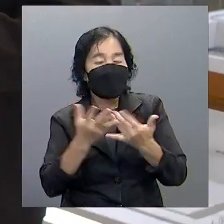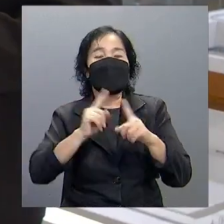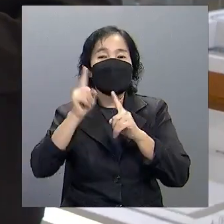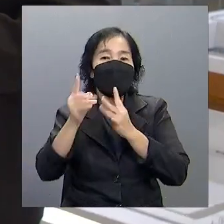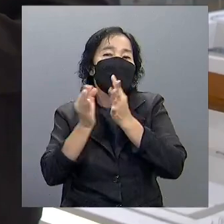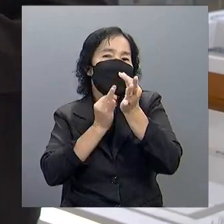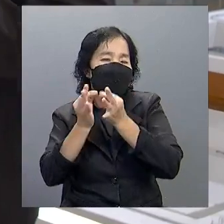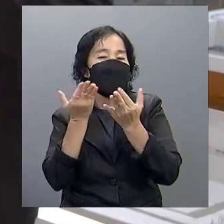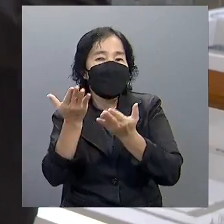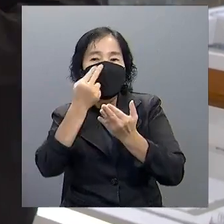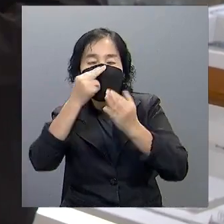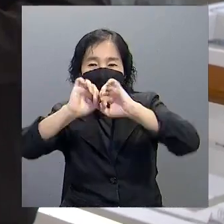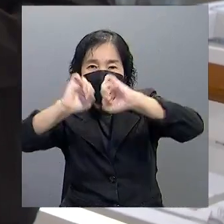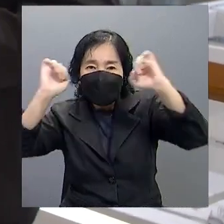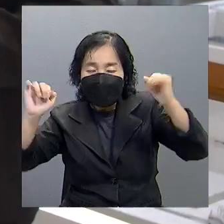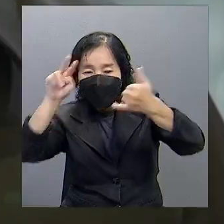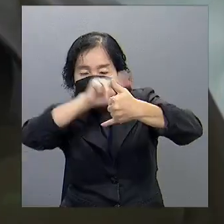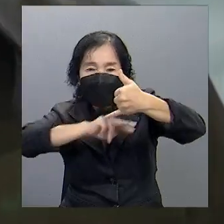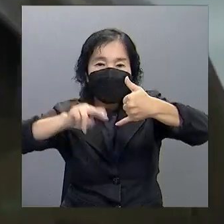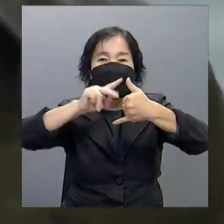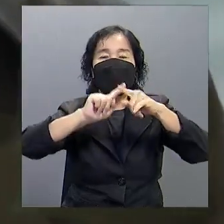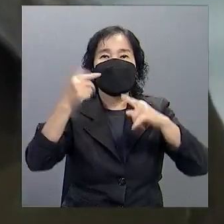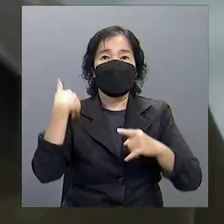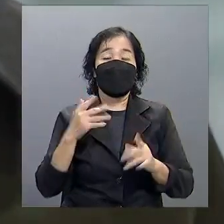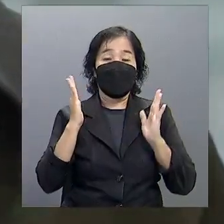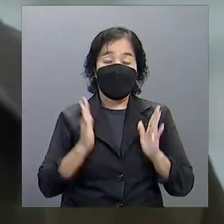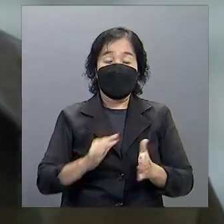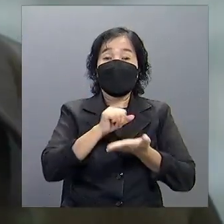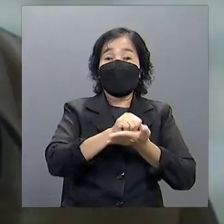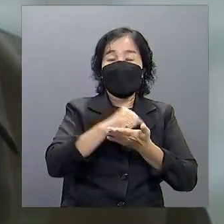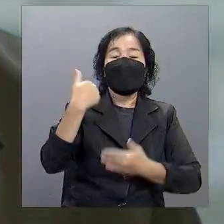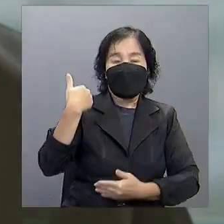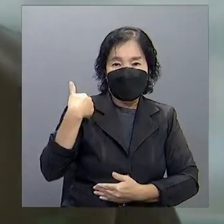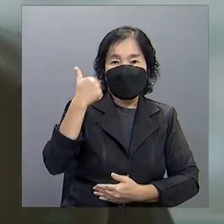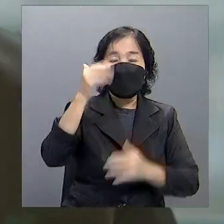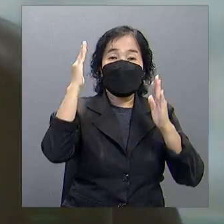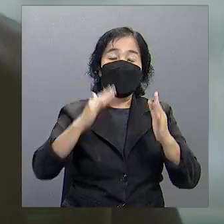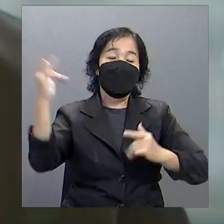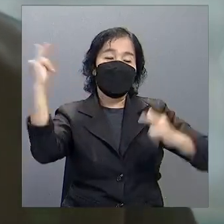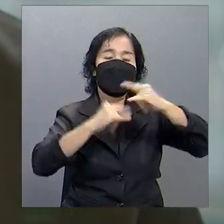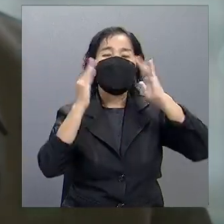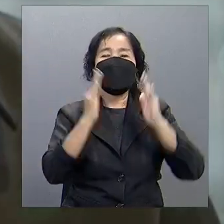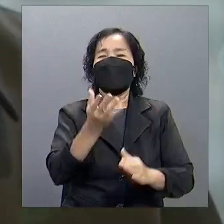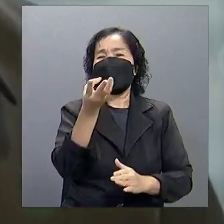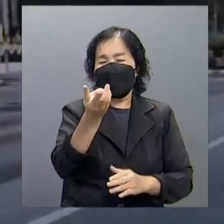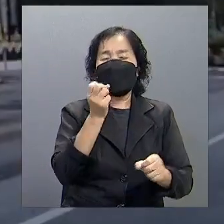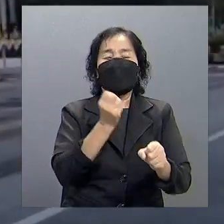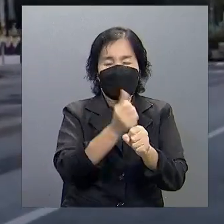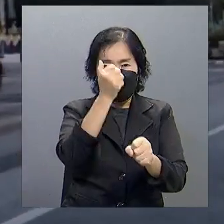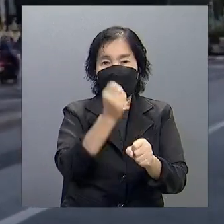ความว่าจำนวนเราเจ้าหน้าที่เราก็มีมากพอและก็ผู้โดยสารก็ไม่ได้มากมาจนถึงเราทำไม่ทันเพราะฉะนั้นเราก็จะดูทุกราย